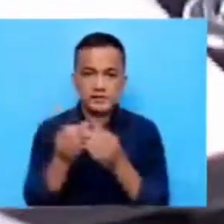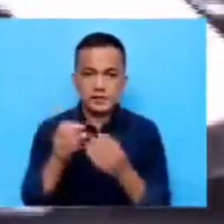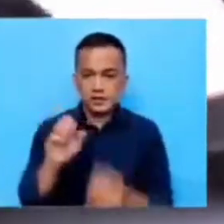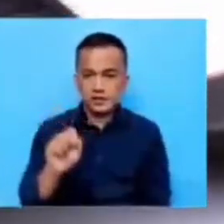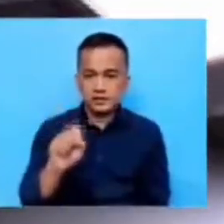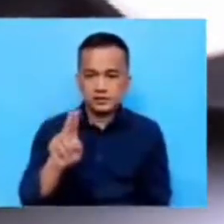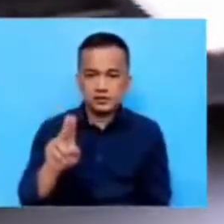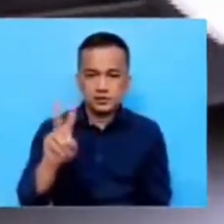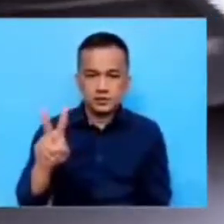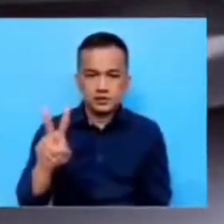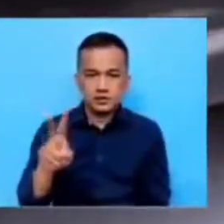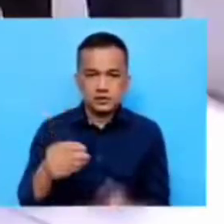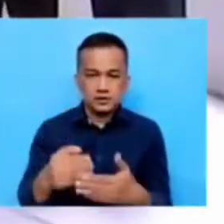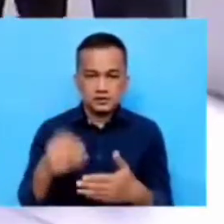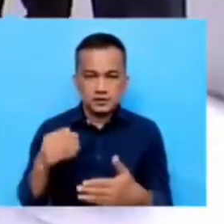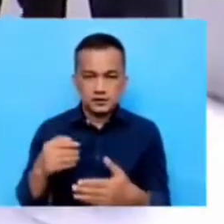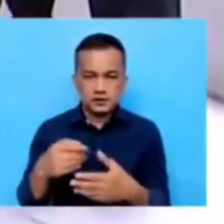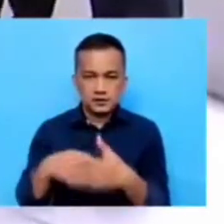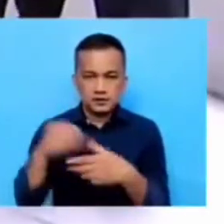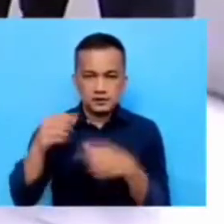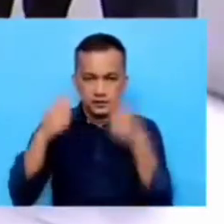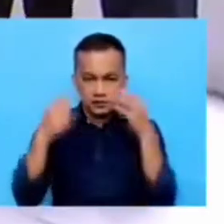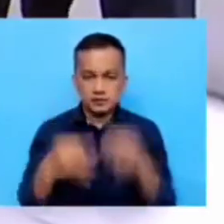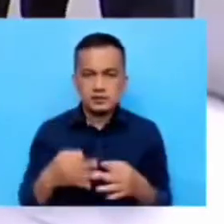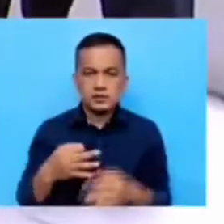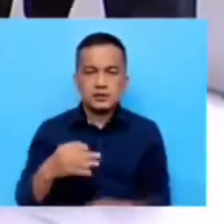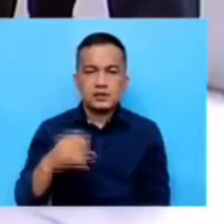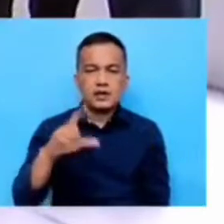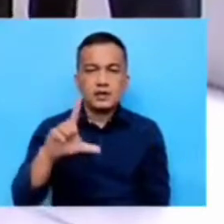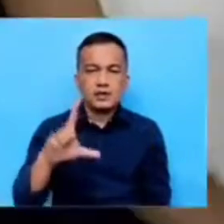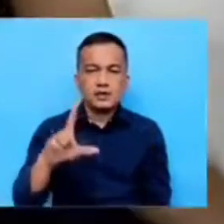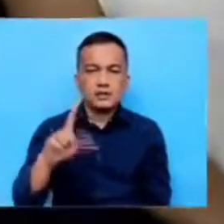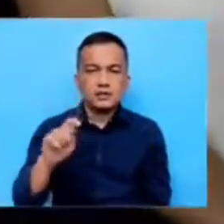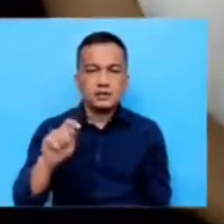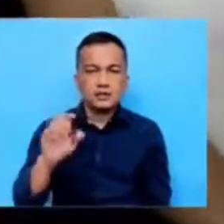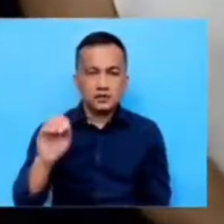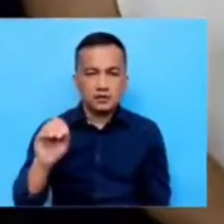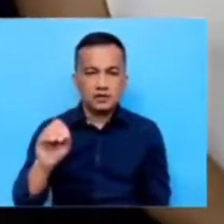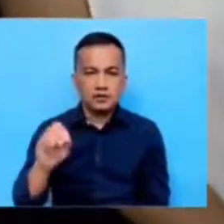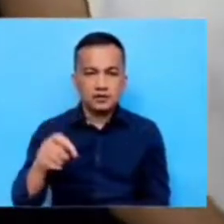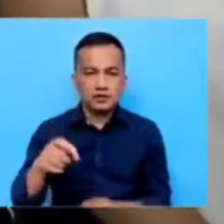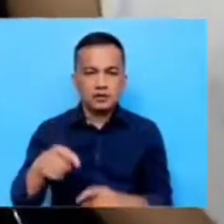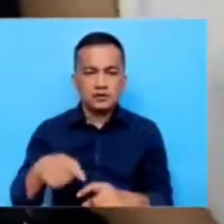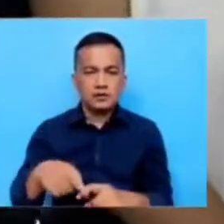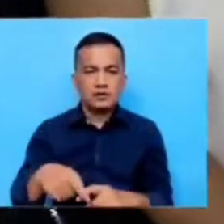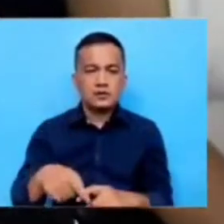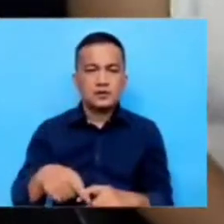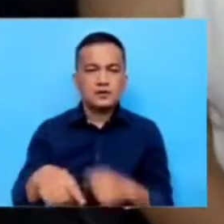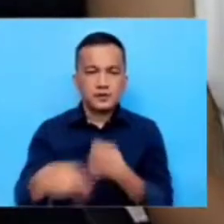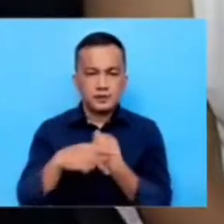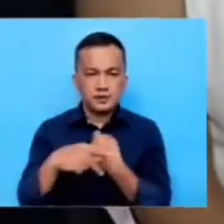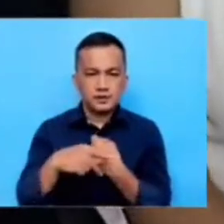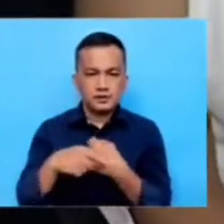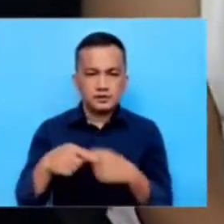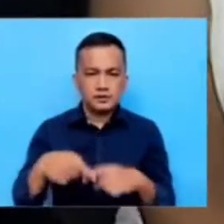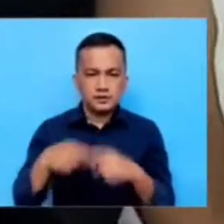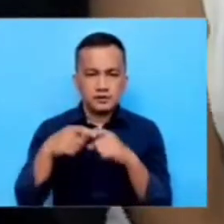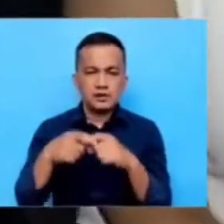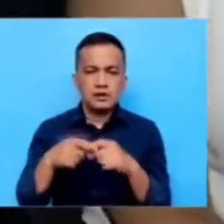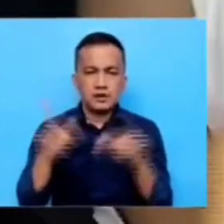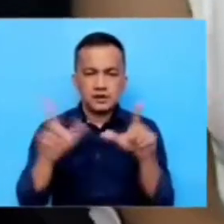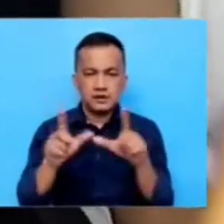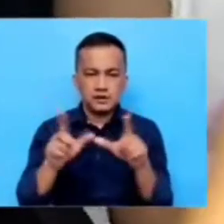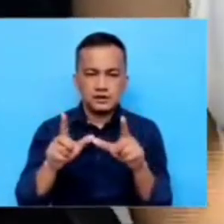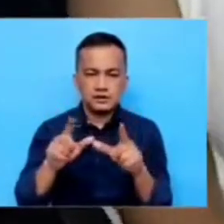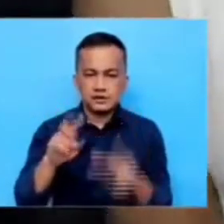Nauna naman na naglabas ng desisyon ng Land Transportation Office na permanente ng suspendido ang driver's license si San Vicente. Nangako naman ang pamilya San